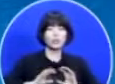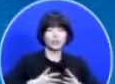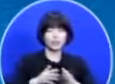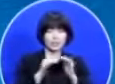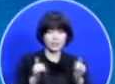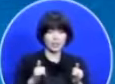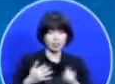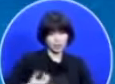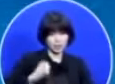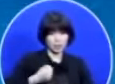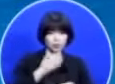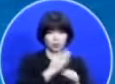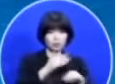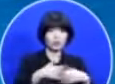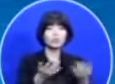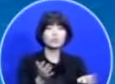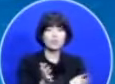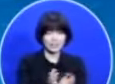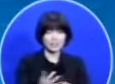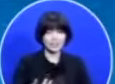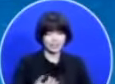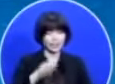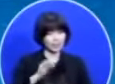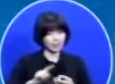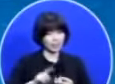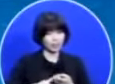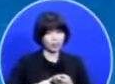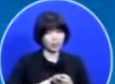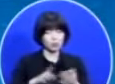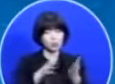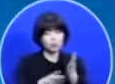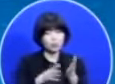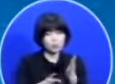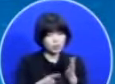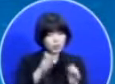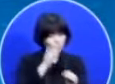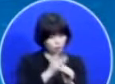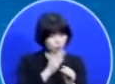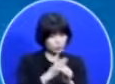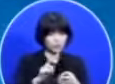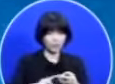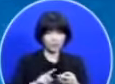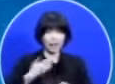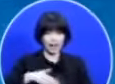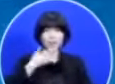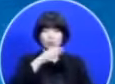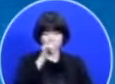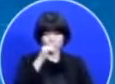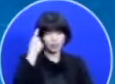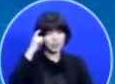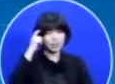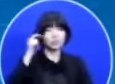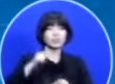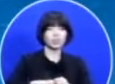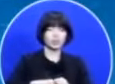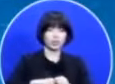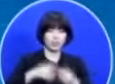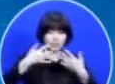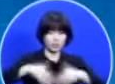중산층의 기준은 너무 물질 중심 기준 이라는 걸 알 수가 있죠 정신적인 기준이 훨씬